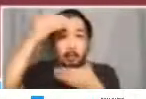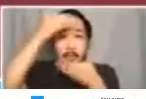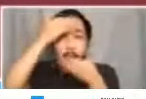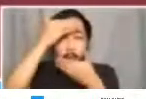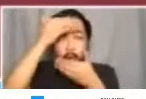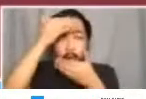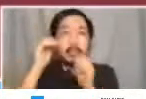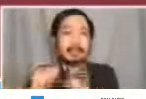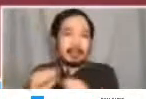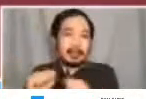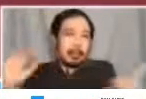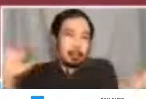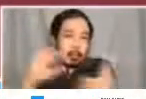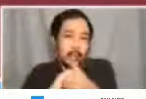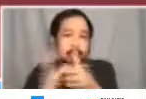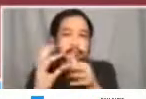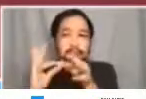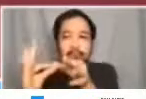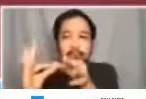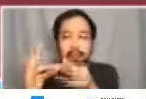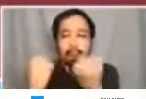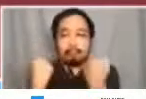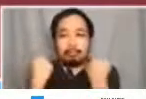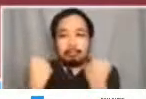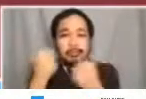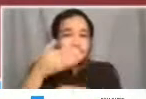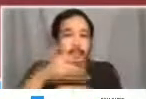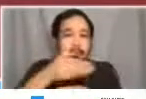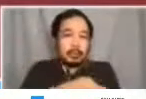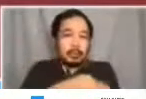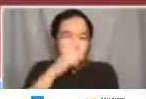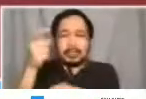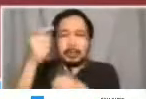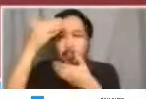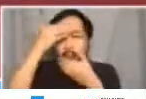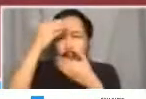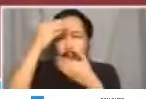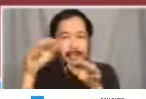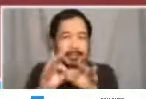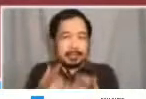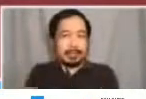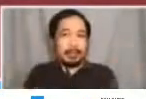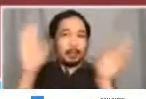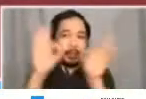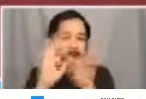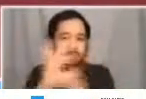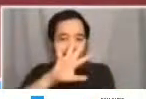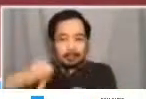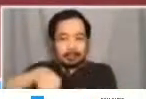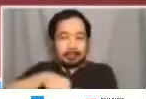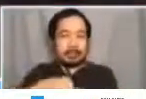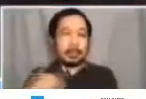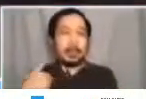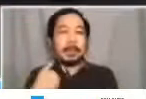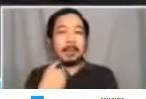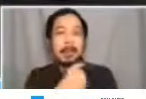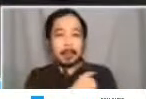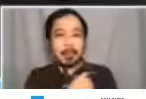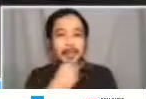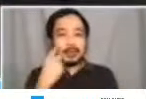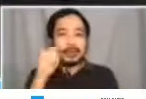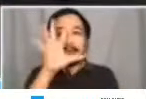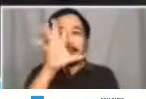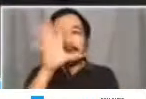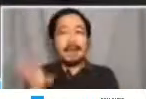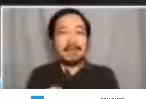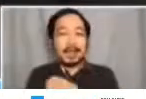Since it was just re-established last year, pero andito agad yung banta ng COVID-19. So far, how many confirmed cases po na